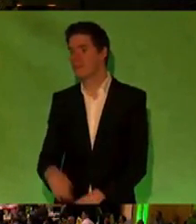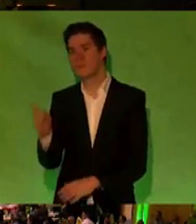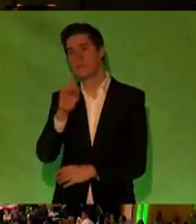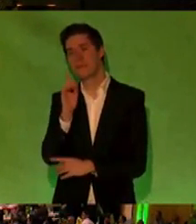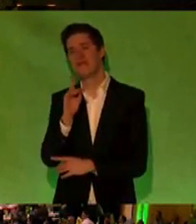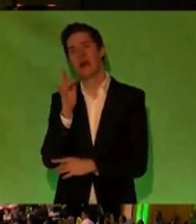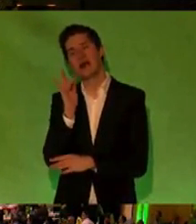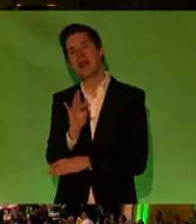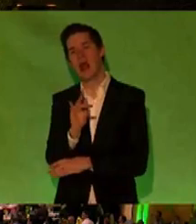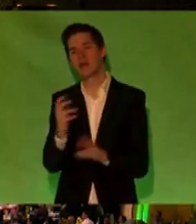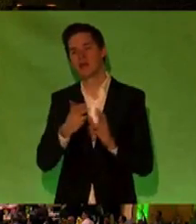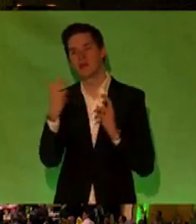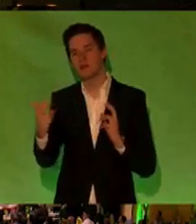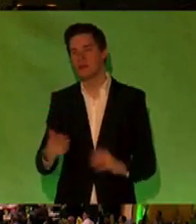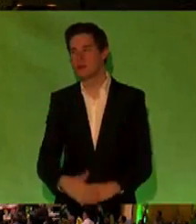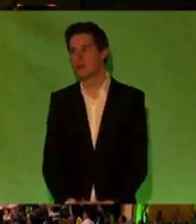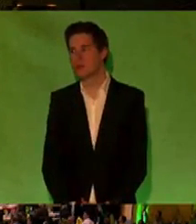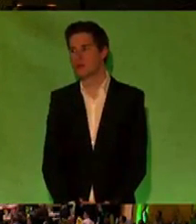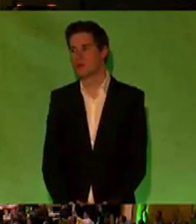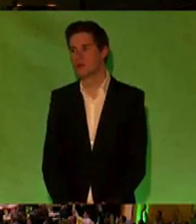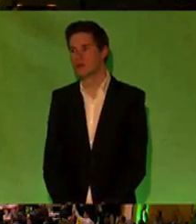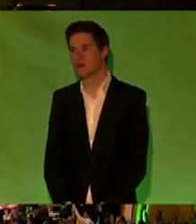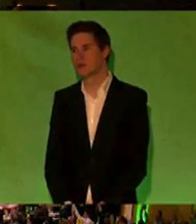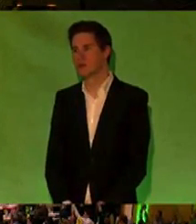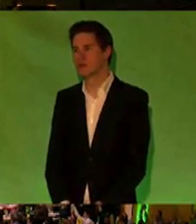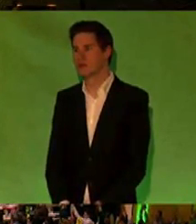Wer ist gegen eine Erweiterung der Debatte?